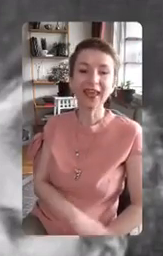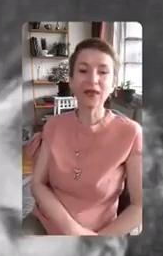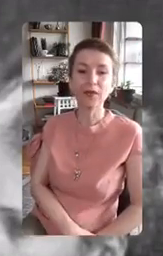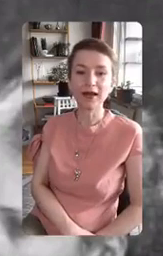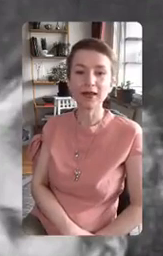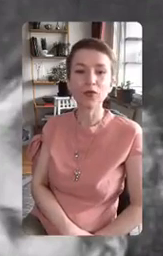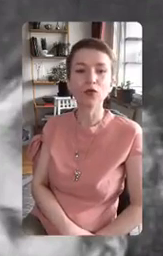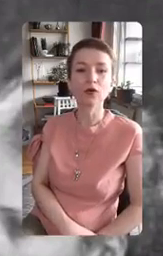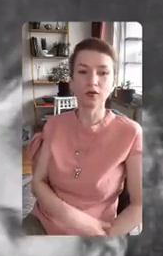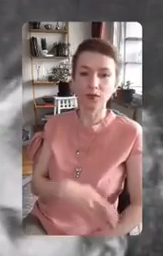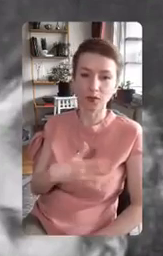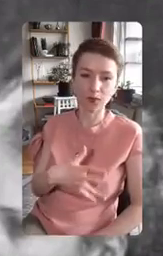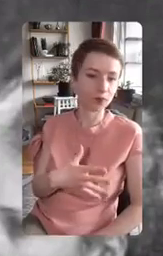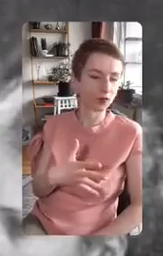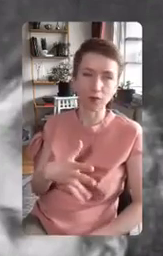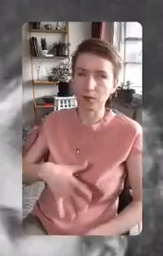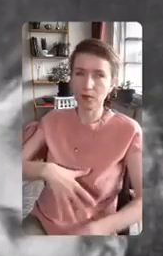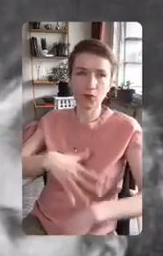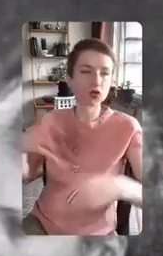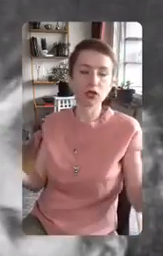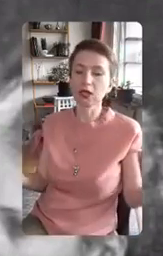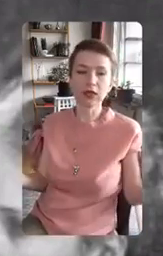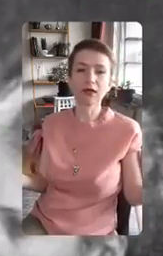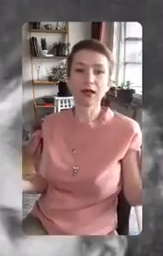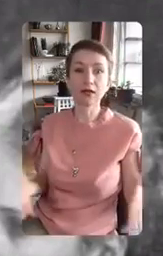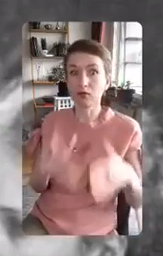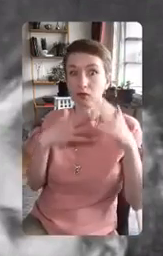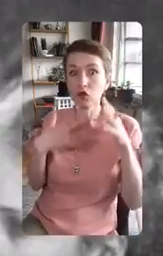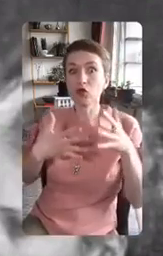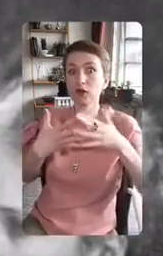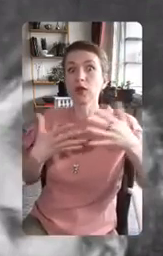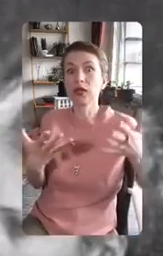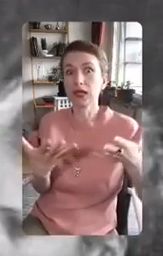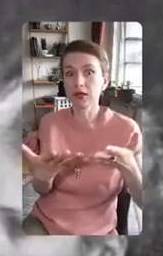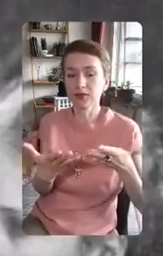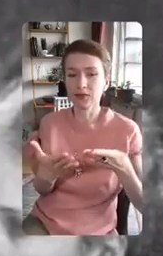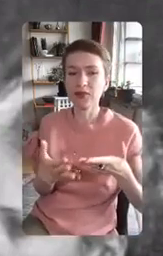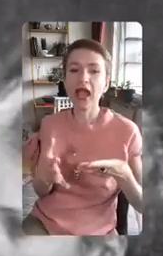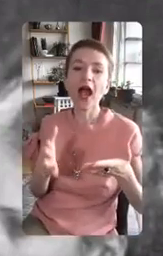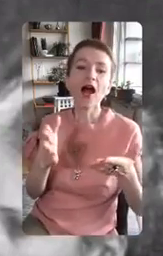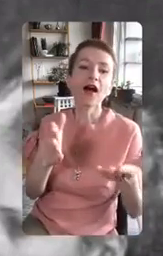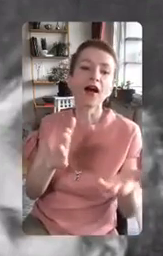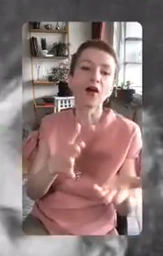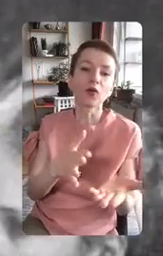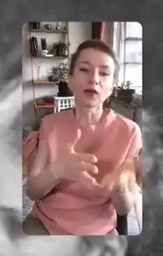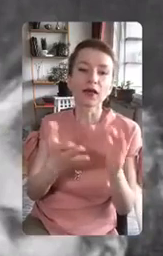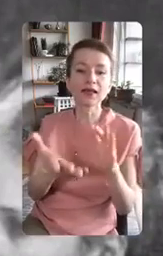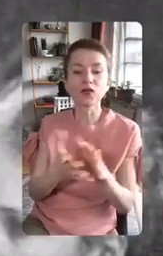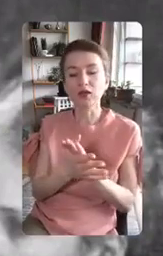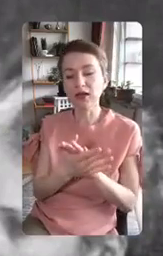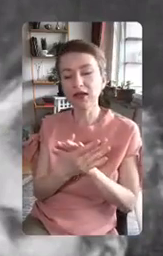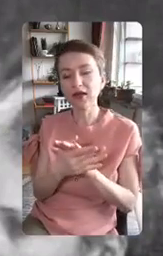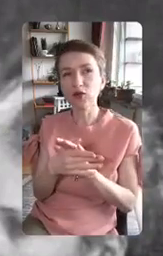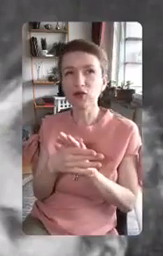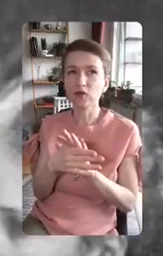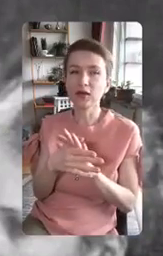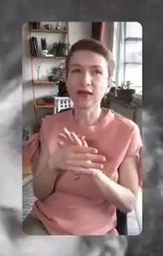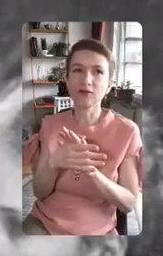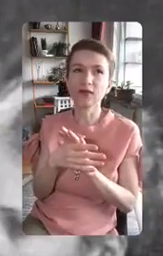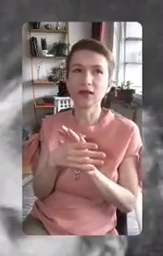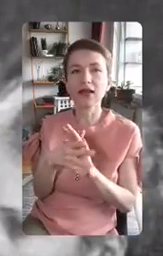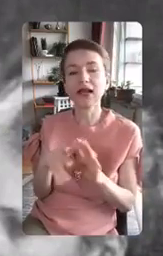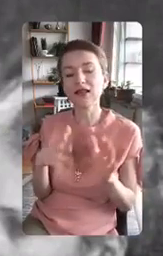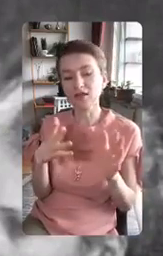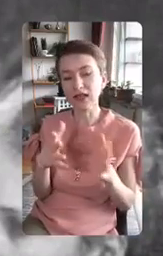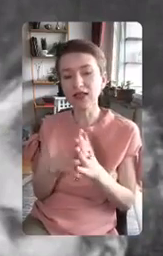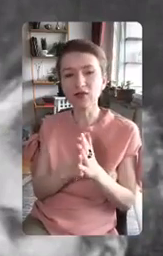раньше. Поэтому вот просто никаких вариантов. Должен быть лютеранин. А у Эльзы и у Натана у них